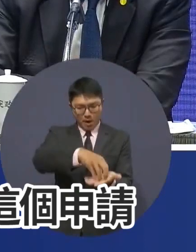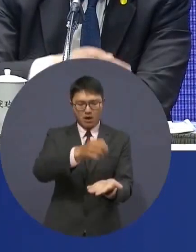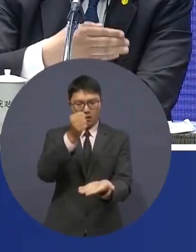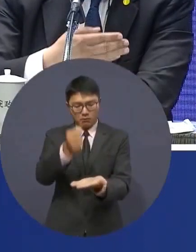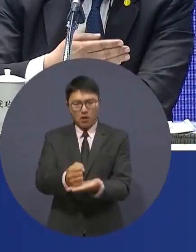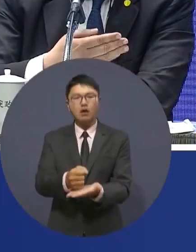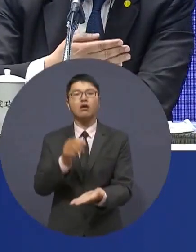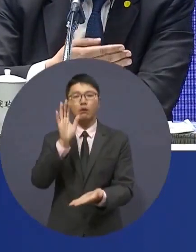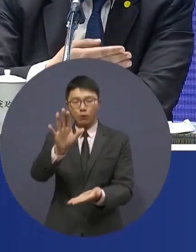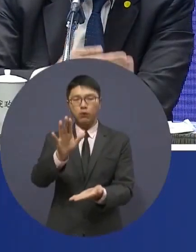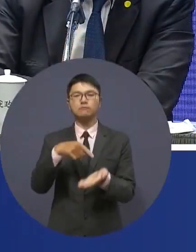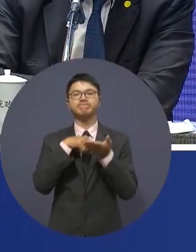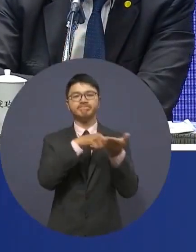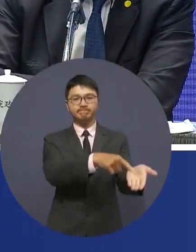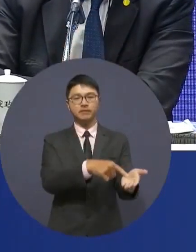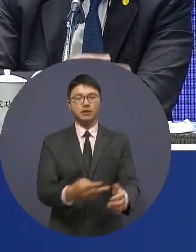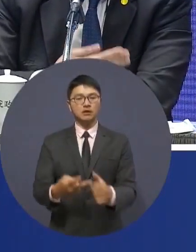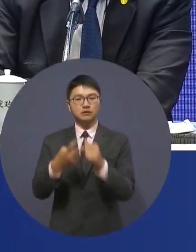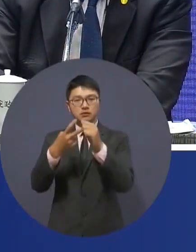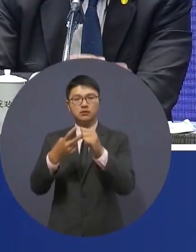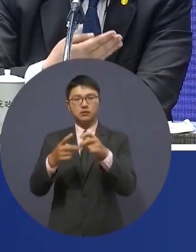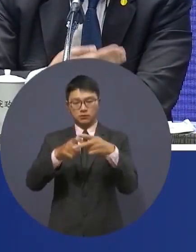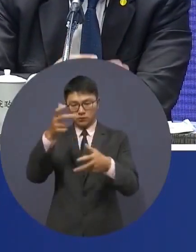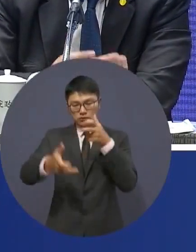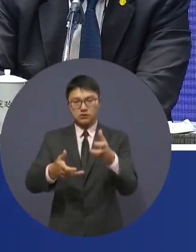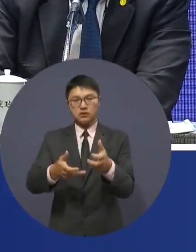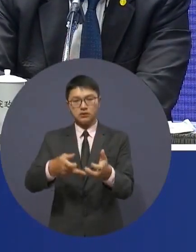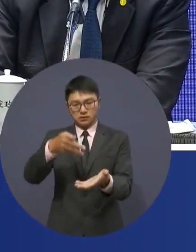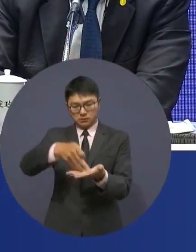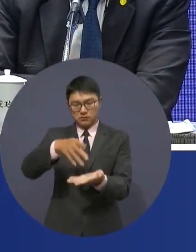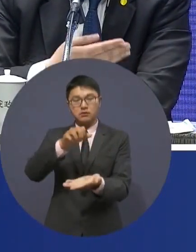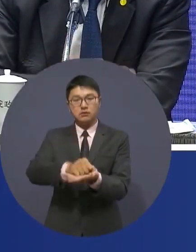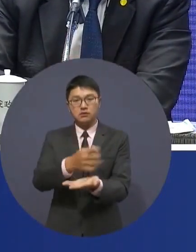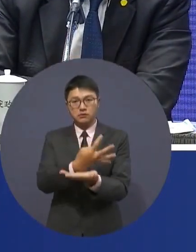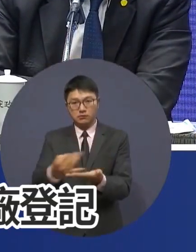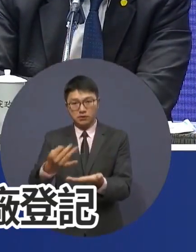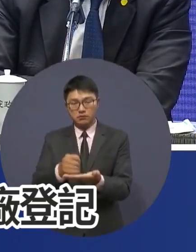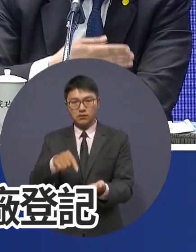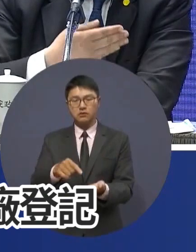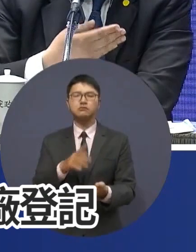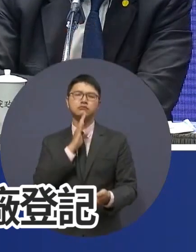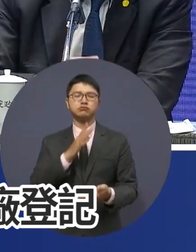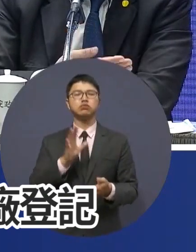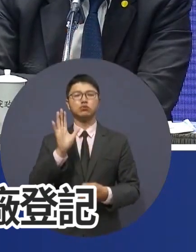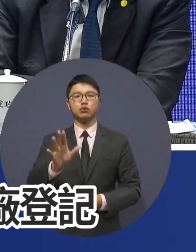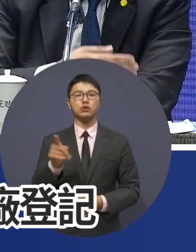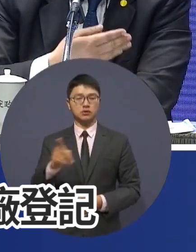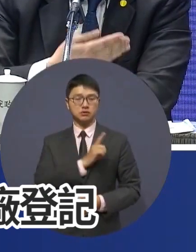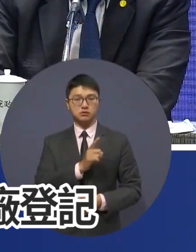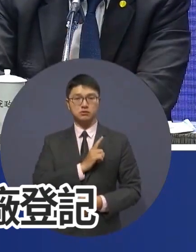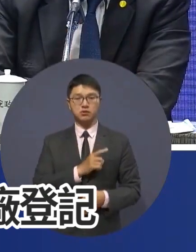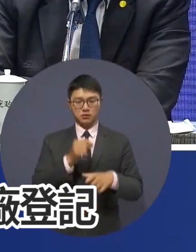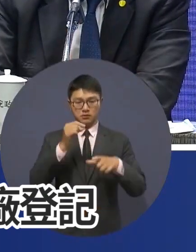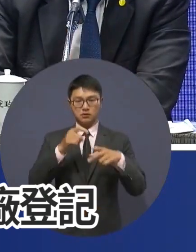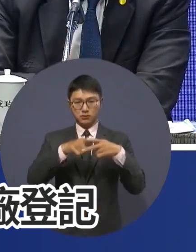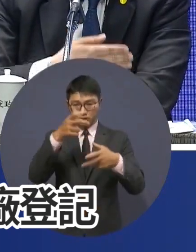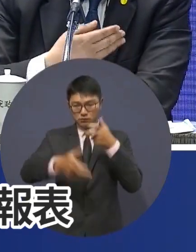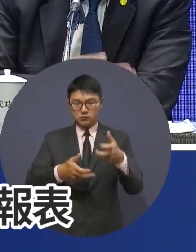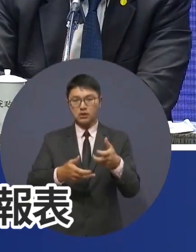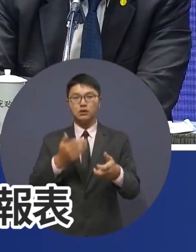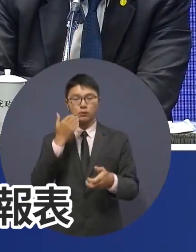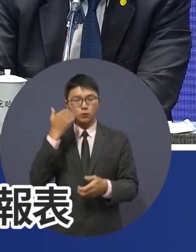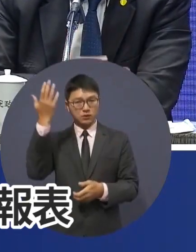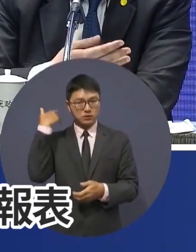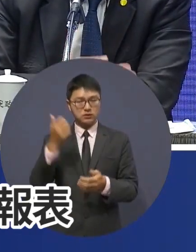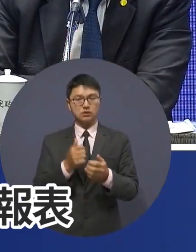请。那接下来就是工厂登记，工厂登记是固定的资料，你只要是一个合法工厂一定会有工厂登记。